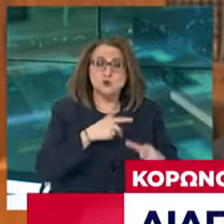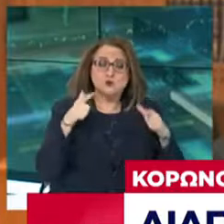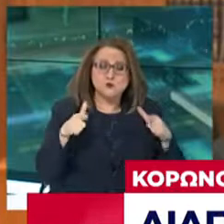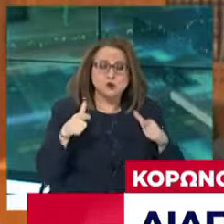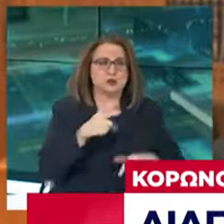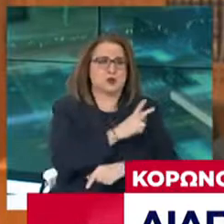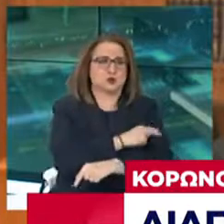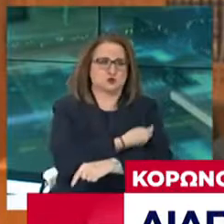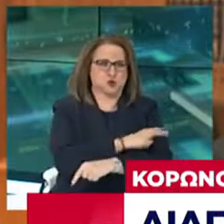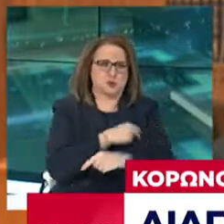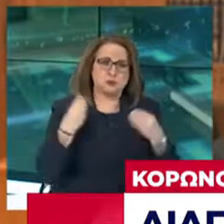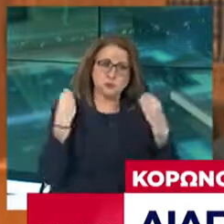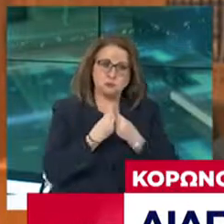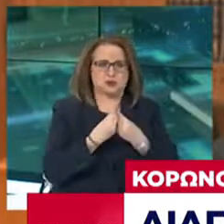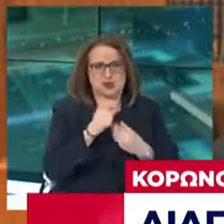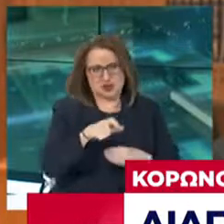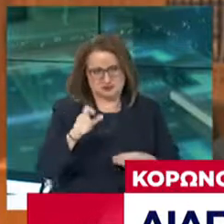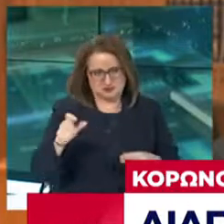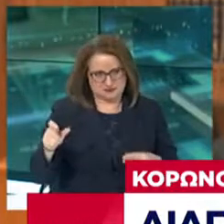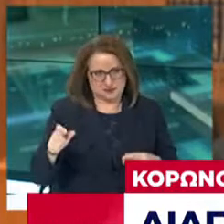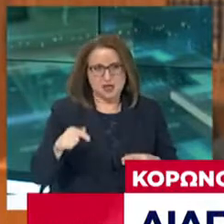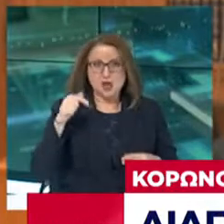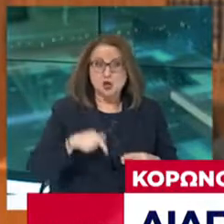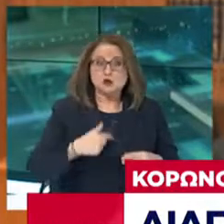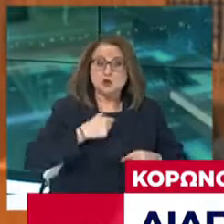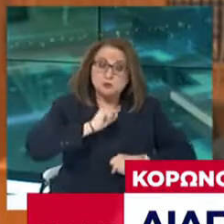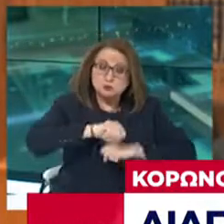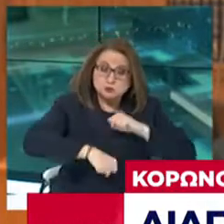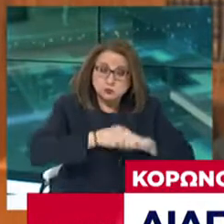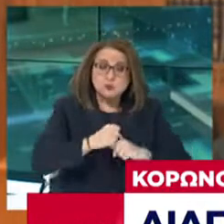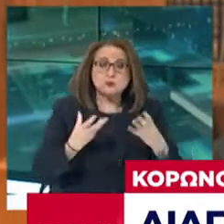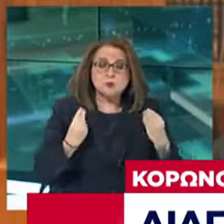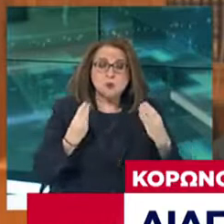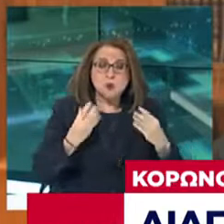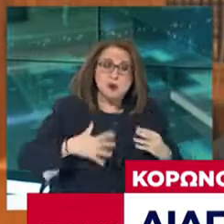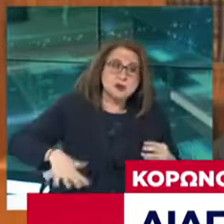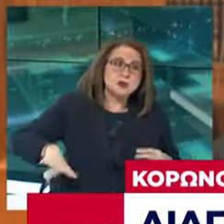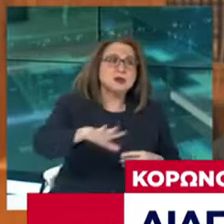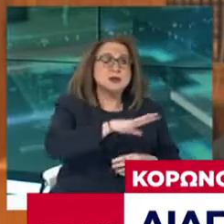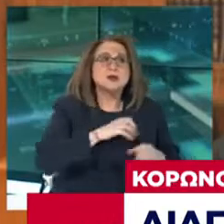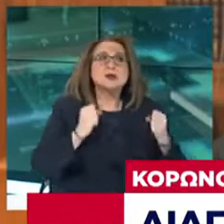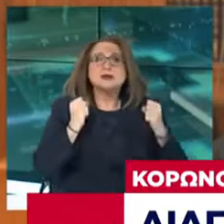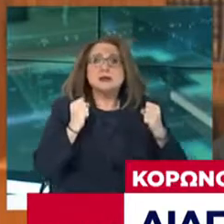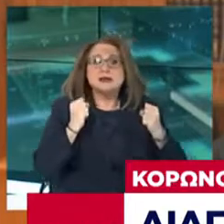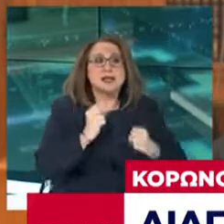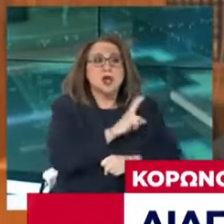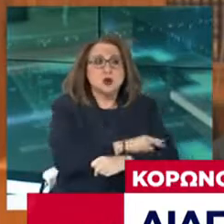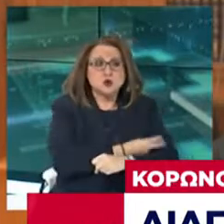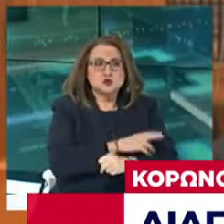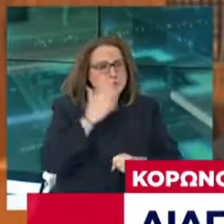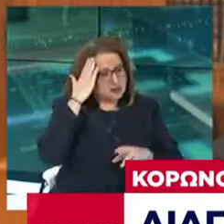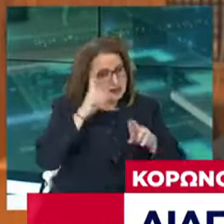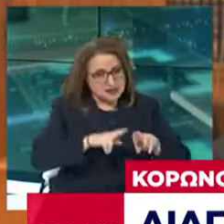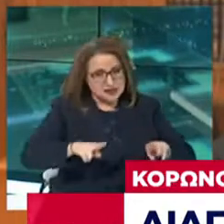μας. Ήδη κάνουμε ό,τι χρειάζεται για να θωρακιστεί η δημόσια υγεία. Προσθέτουμε κρεβάτια στις μονάδες εντατικής